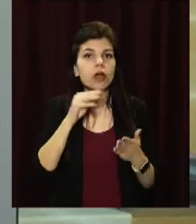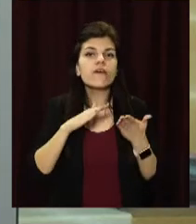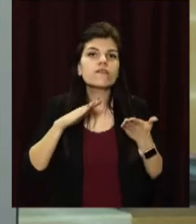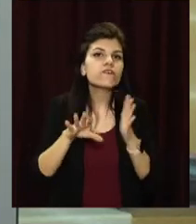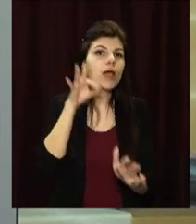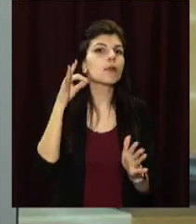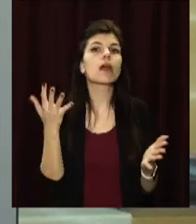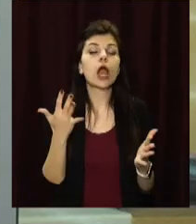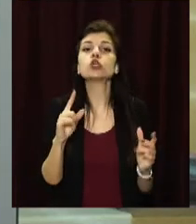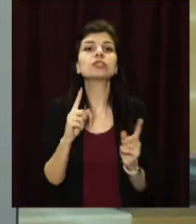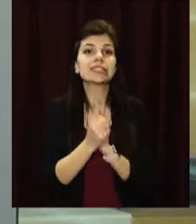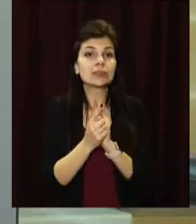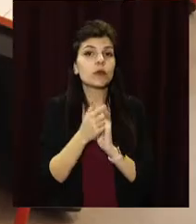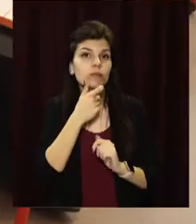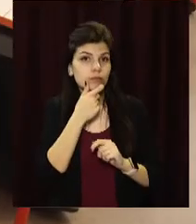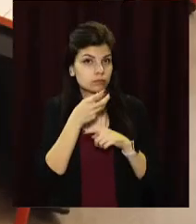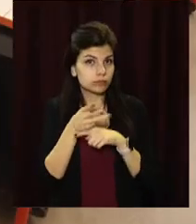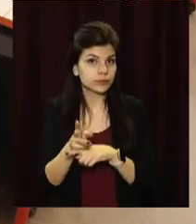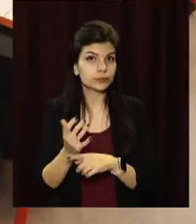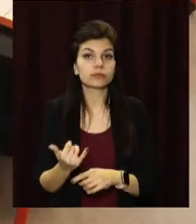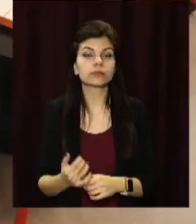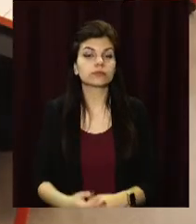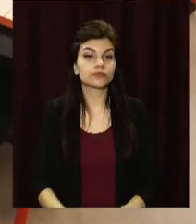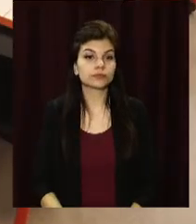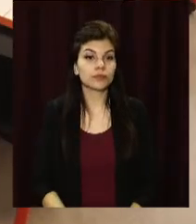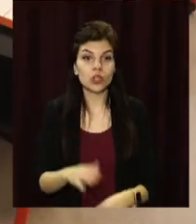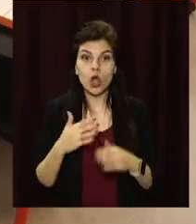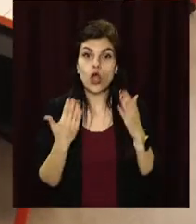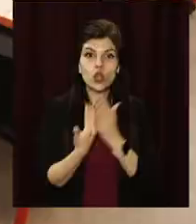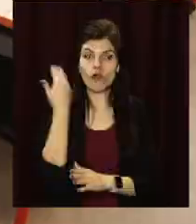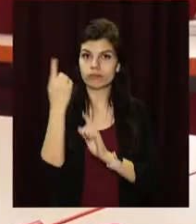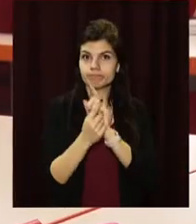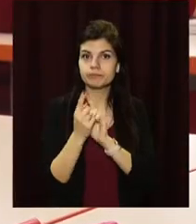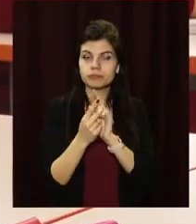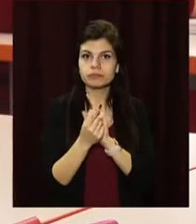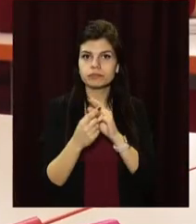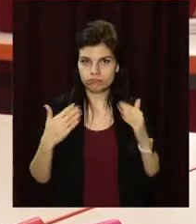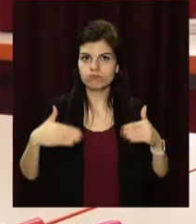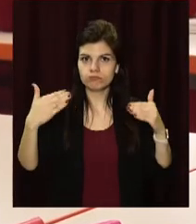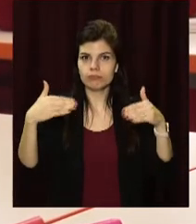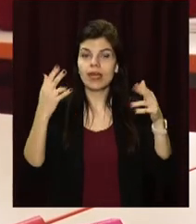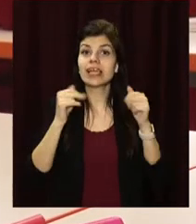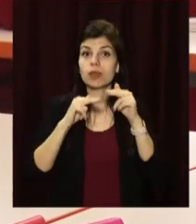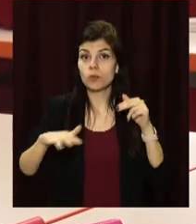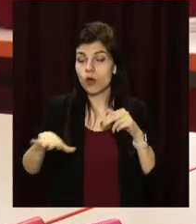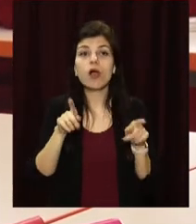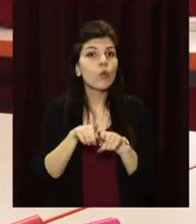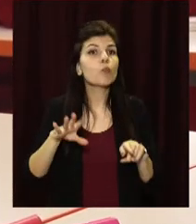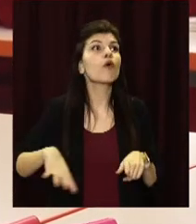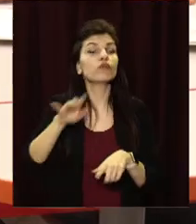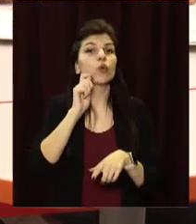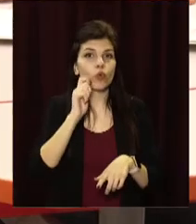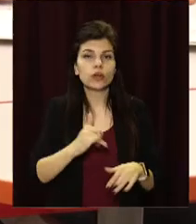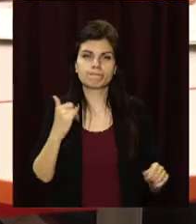що змінилося. Далі в сюжеті. Новітня реформа набирає обертів і на Дніпропетровщині, як по всій країні, відбувається